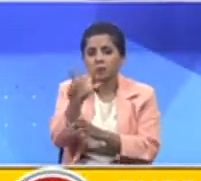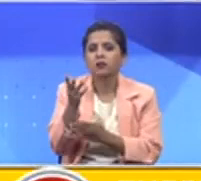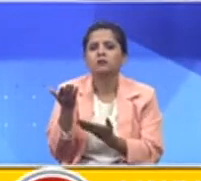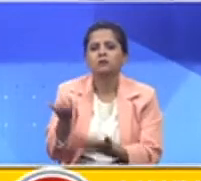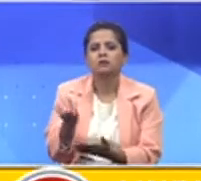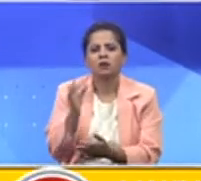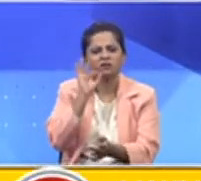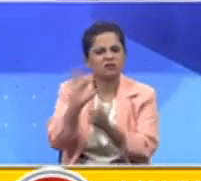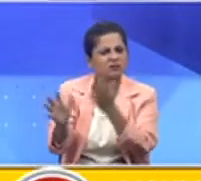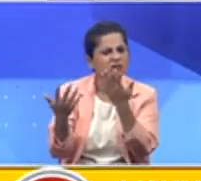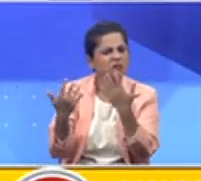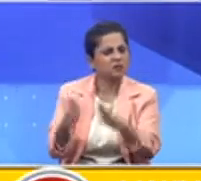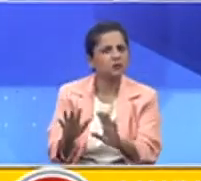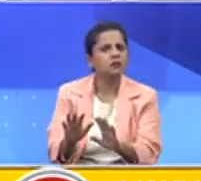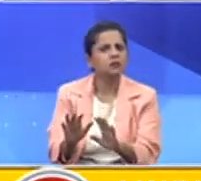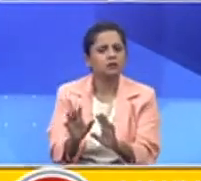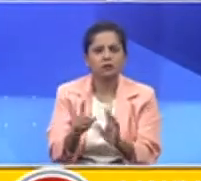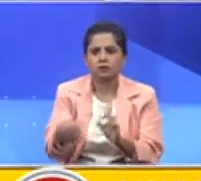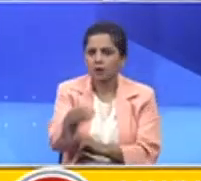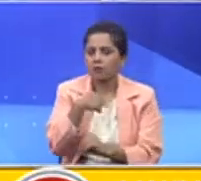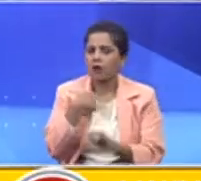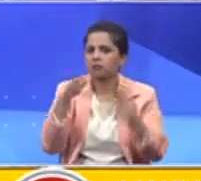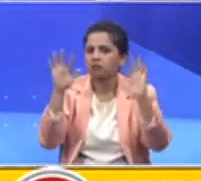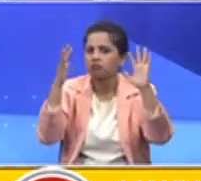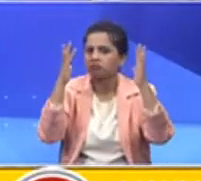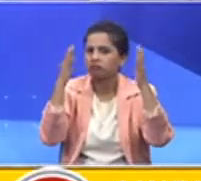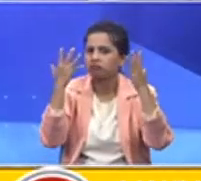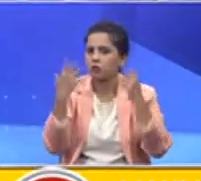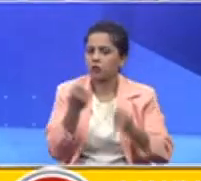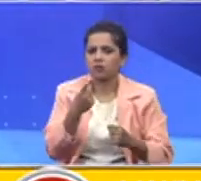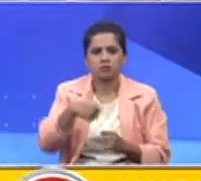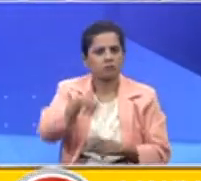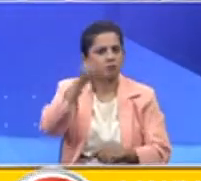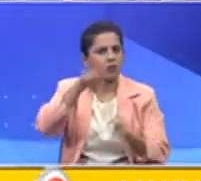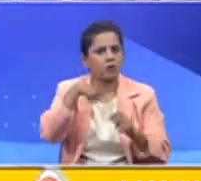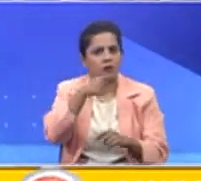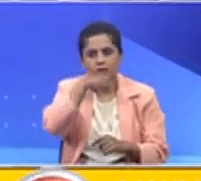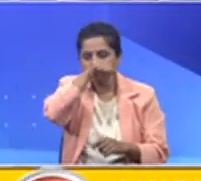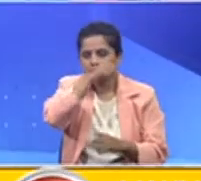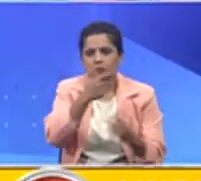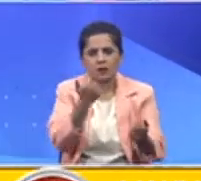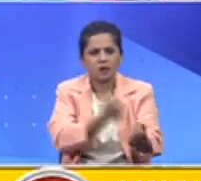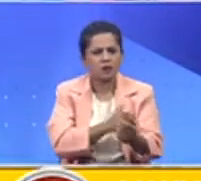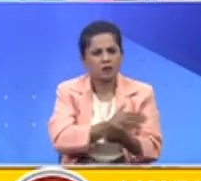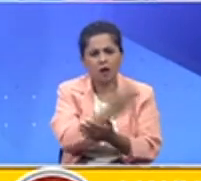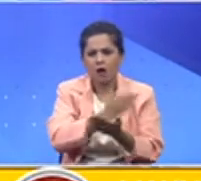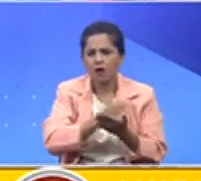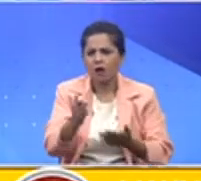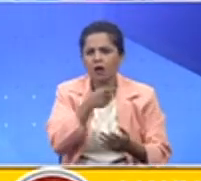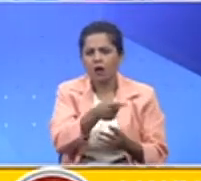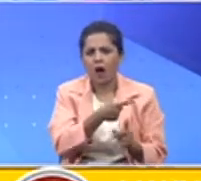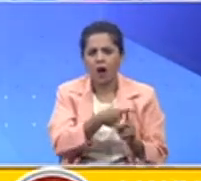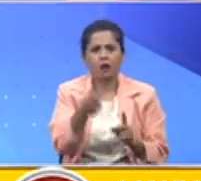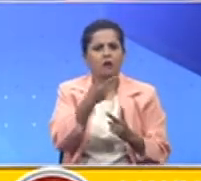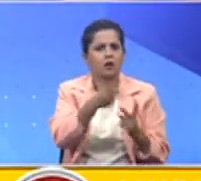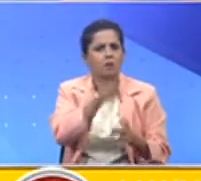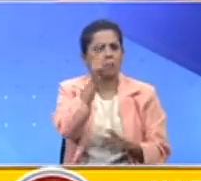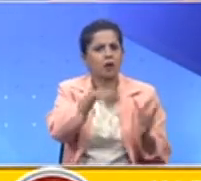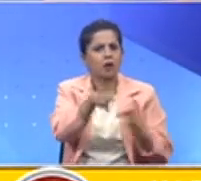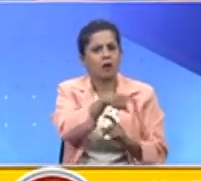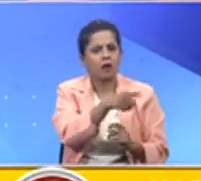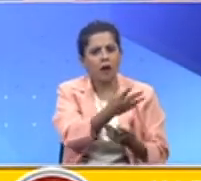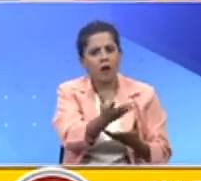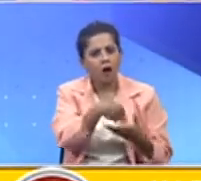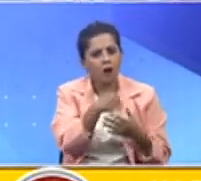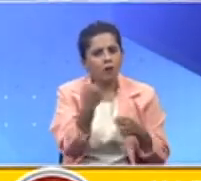मैं उन सभी की सरहना करना चाहूंगा जो नशा मुक्ति के इसे नेक अभ्यान में अपना